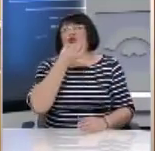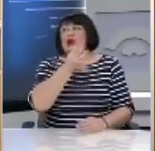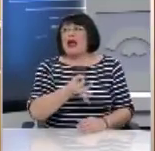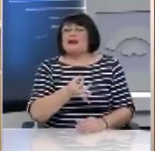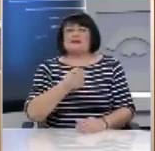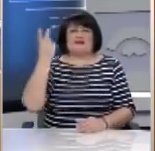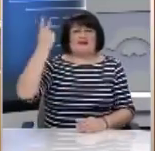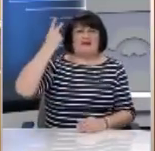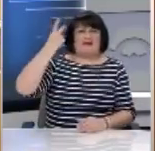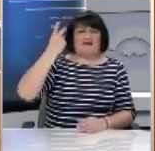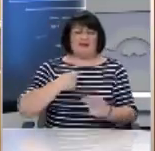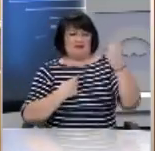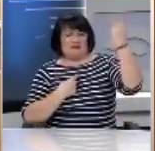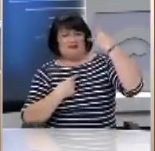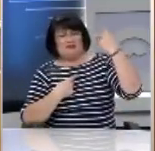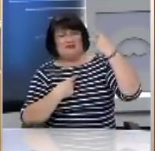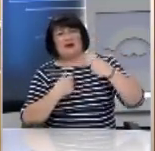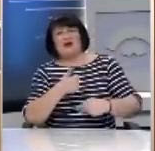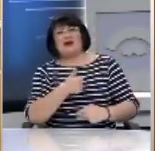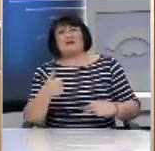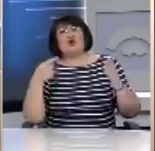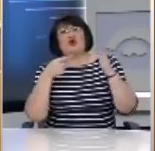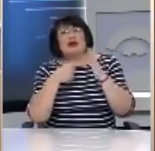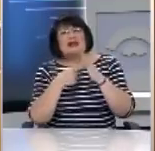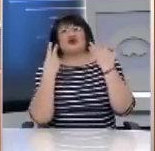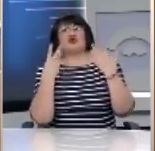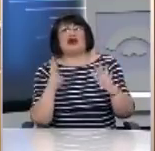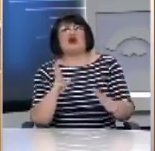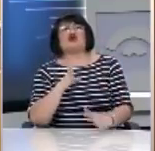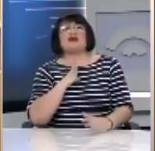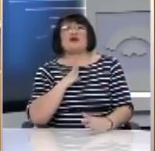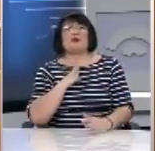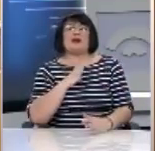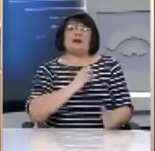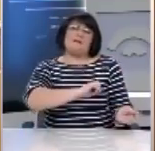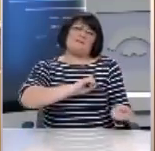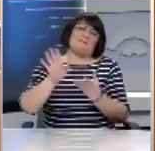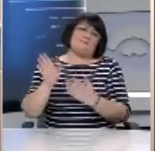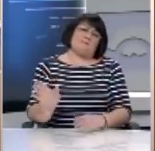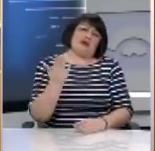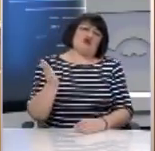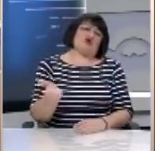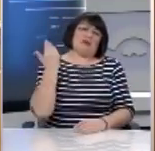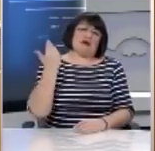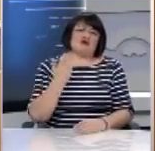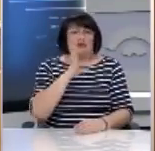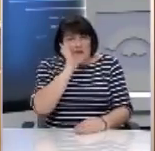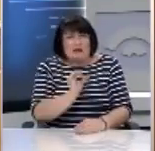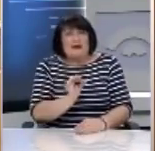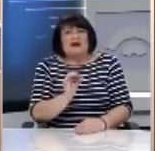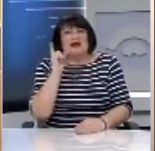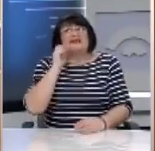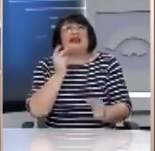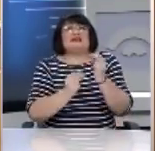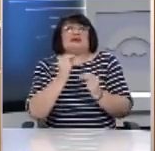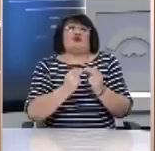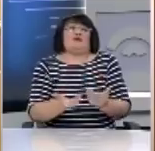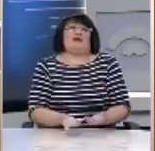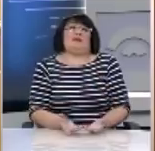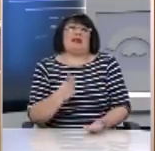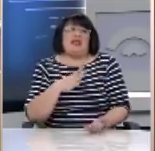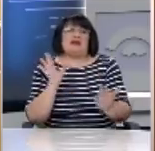μας κατηγορείτε ότι κάναμε μόλις 1.800 επιστροφές. Αλήθεια είναι αυτό? Διότι είναι γνωστά τα προβλήματα. που θέλετε